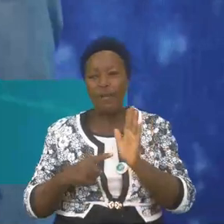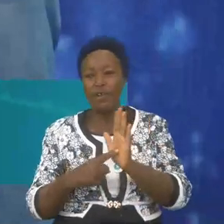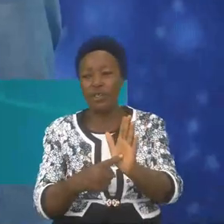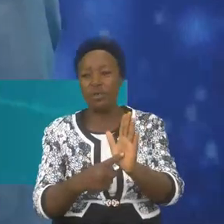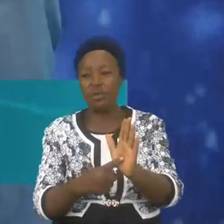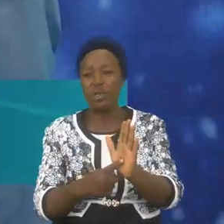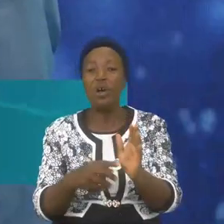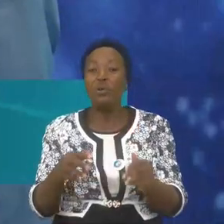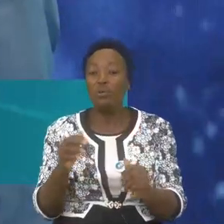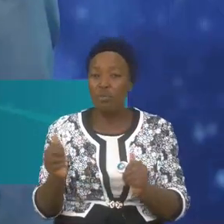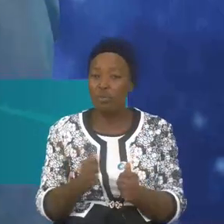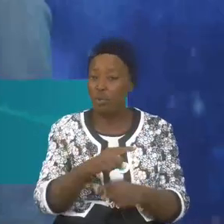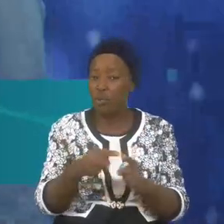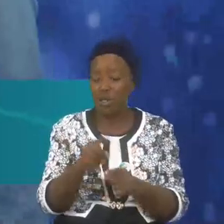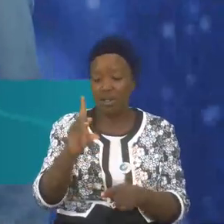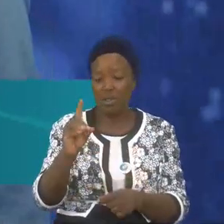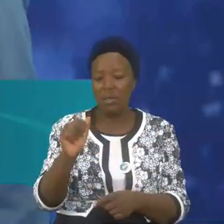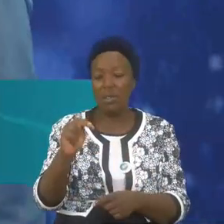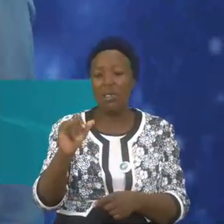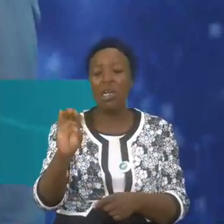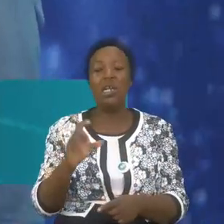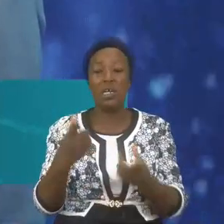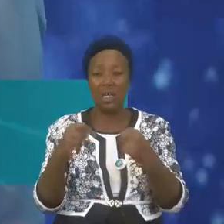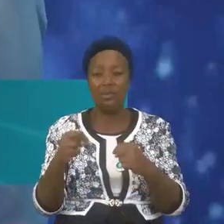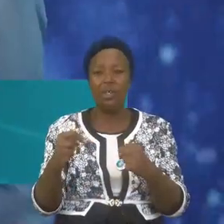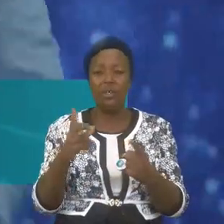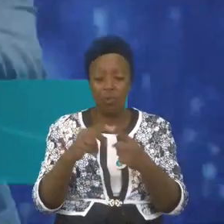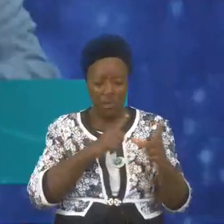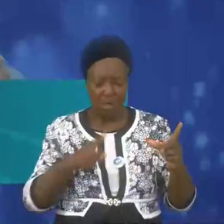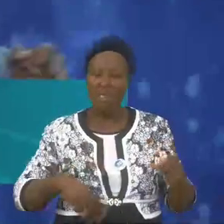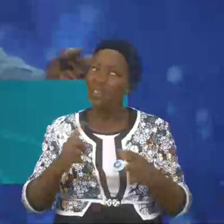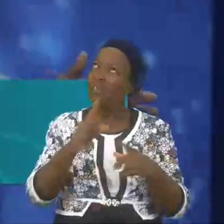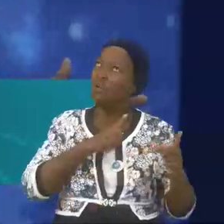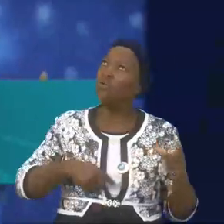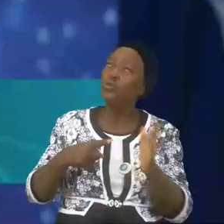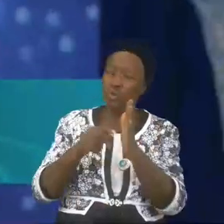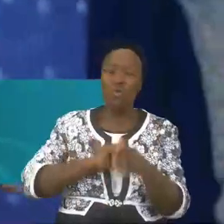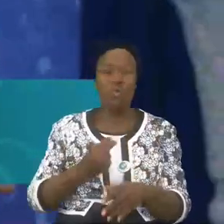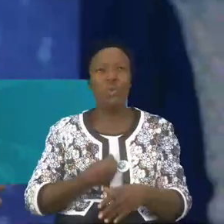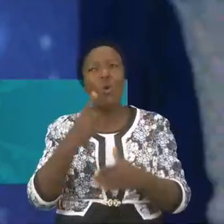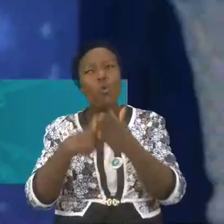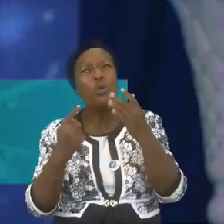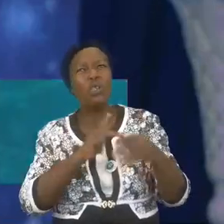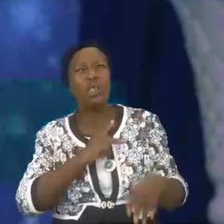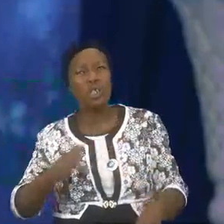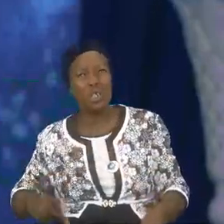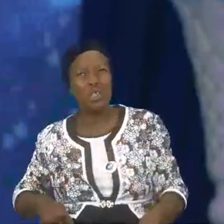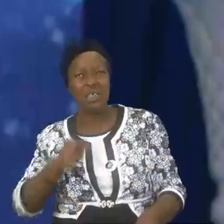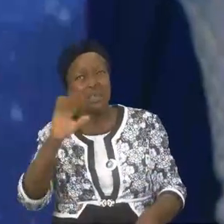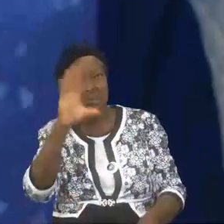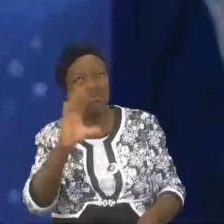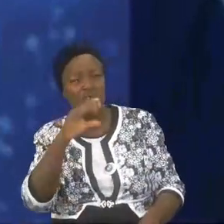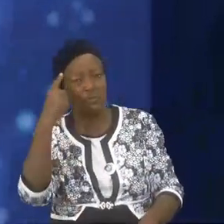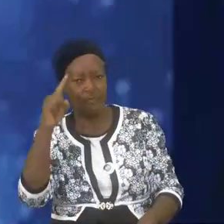révélation. Daniel est venu au Seigneur, dit Seigneur, montre-nous ce que le roi